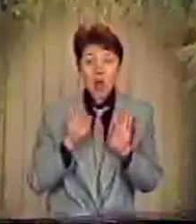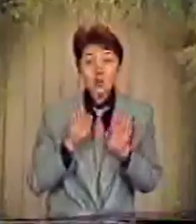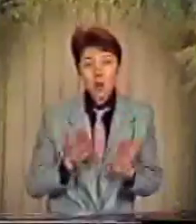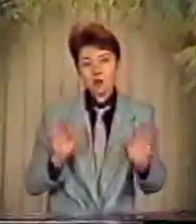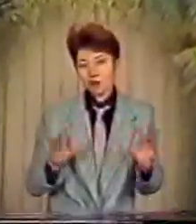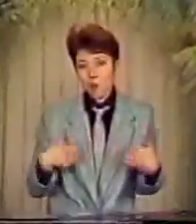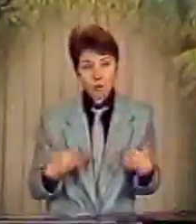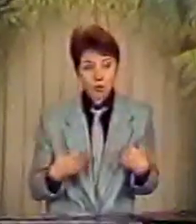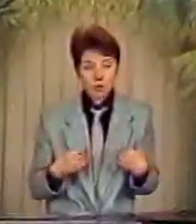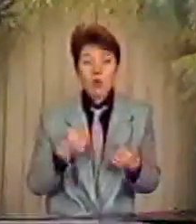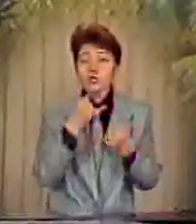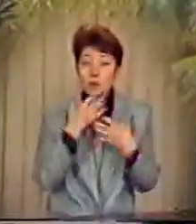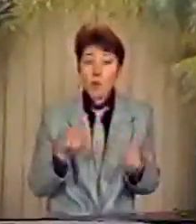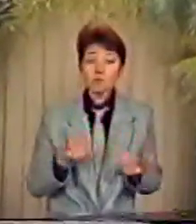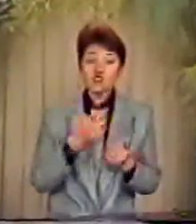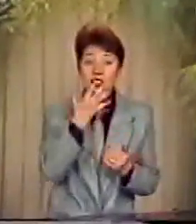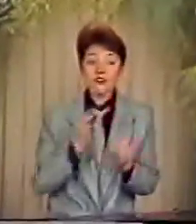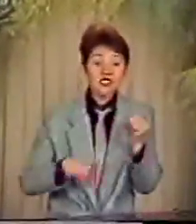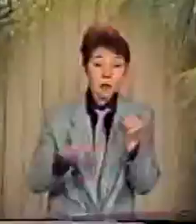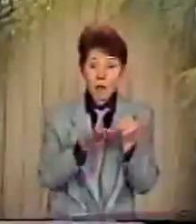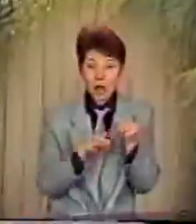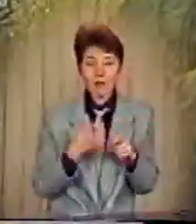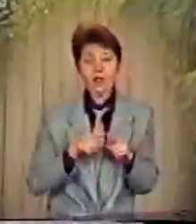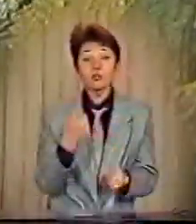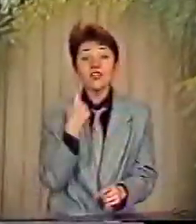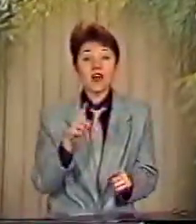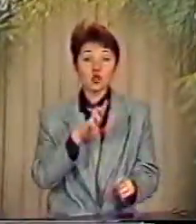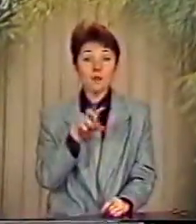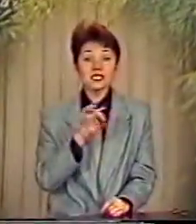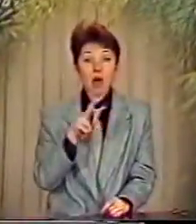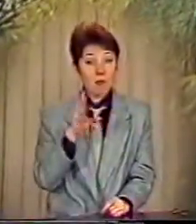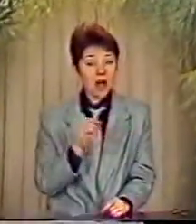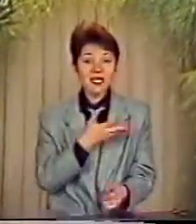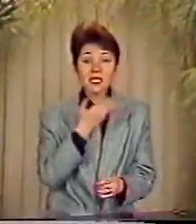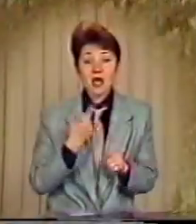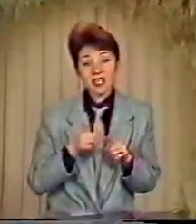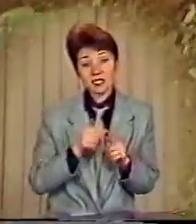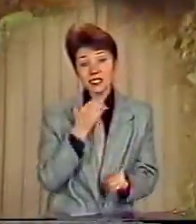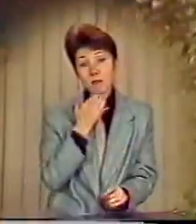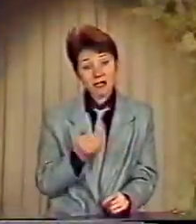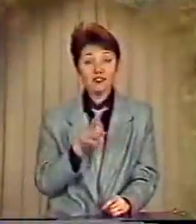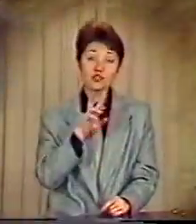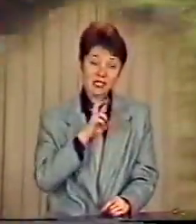на пользу. Не могут они жить в тепле, поэтому ни в одном зоопарке нет этих милых зверьков.